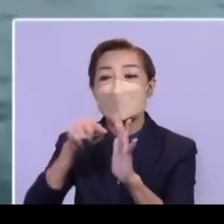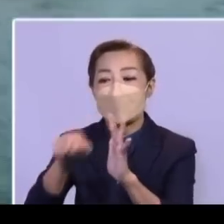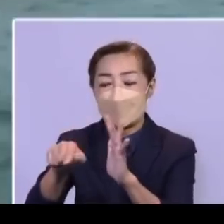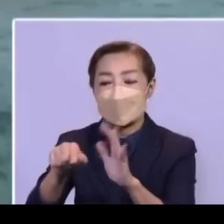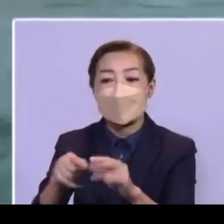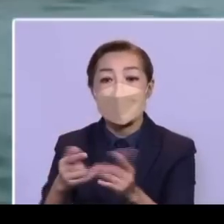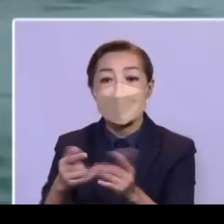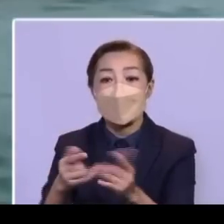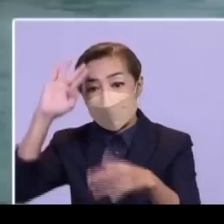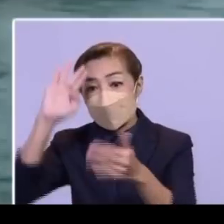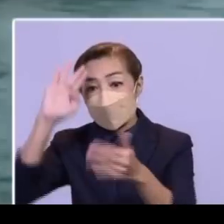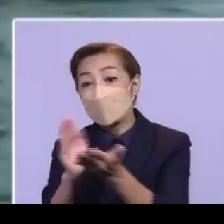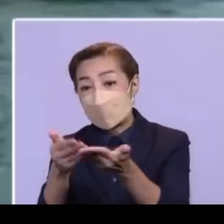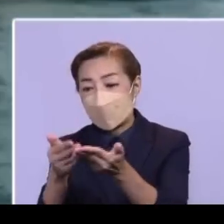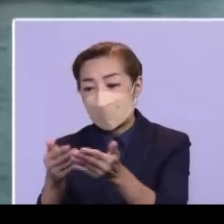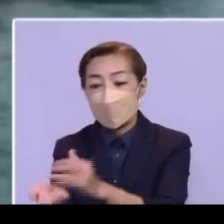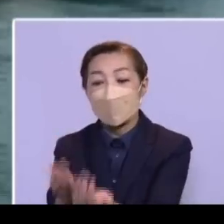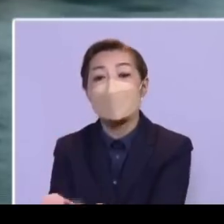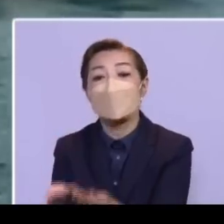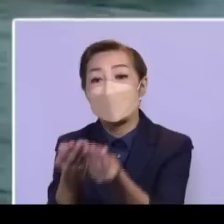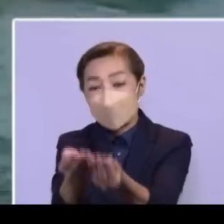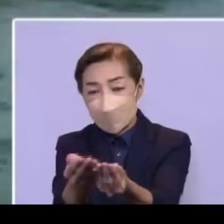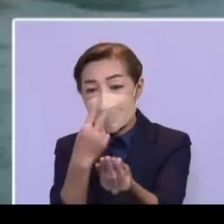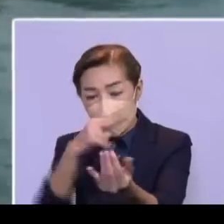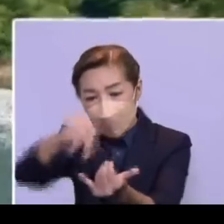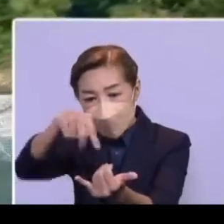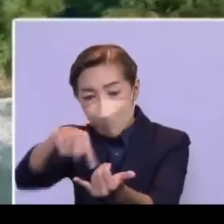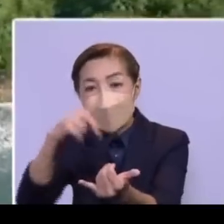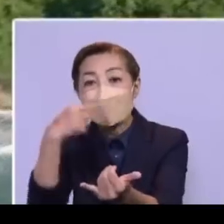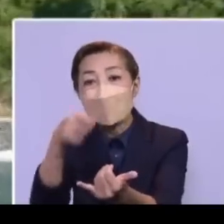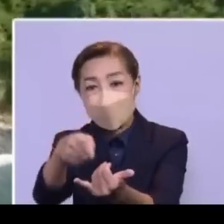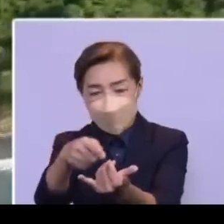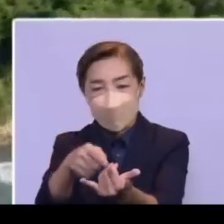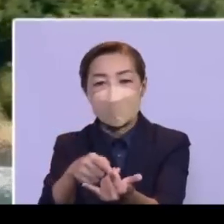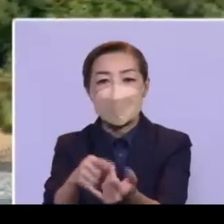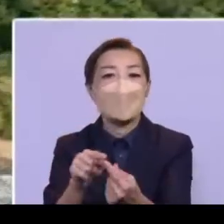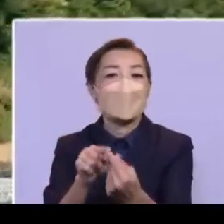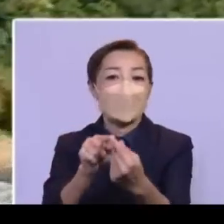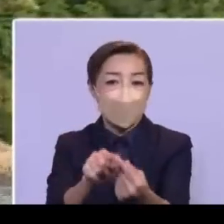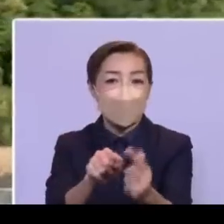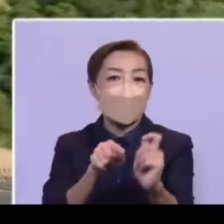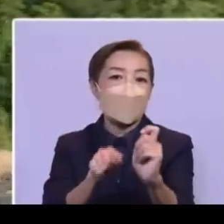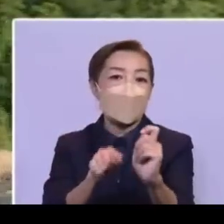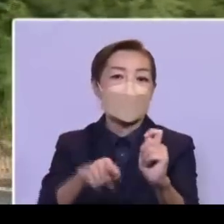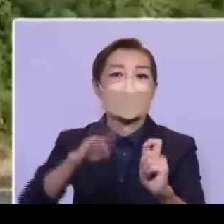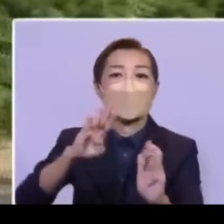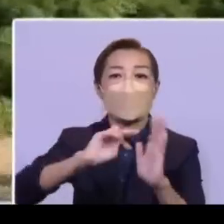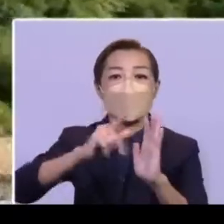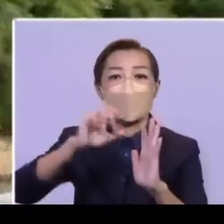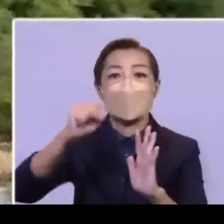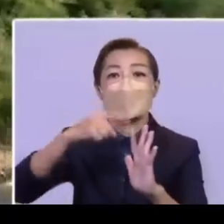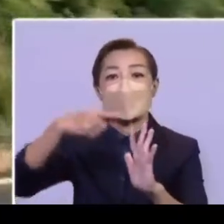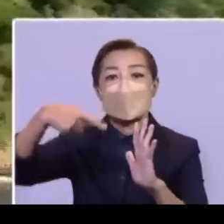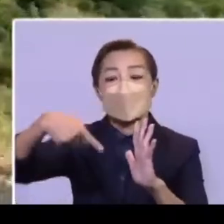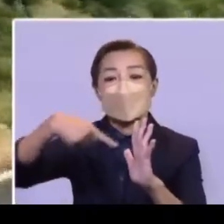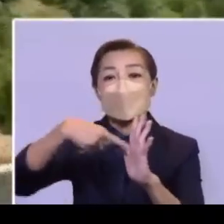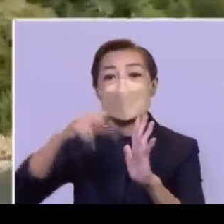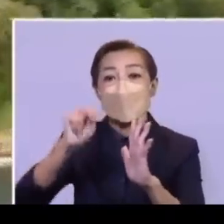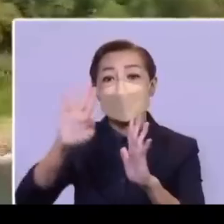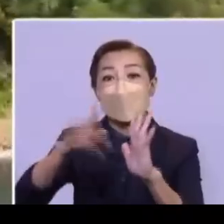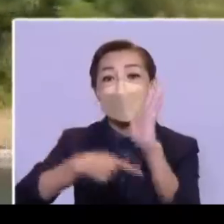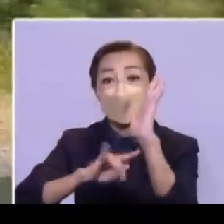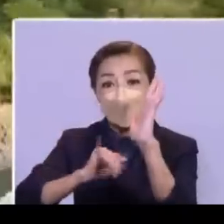เรือส่งตรวจพิสูจน์อัตลักษณ์ยืนยันตัวบุคคลที่อำเภอบางสะพานจังหวัดประจวบคีรีขันธ์ต่อไปนะคะ